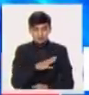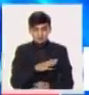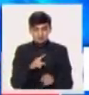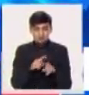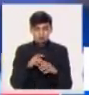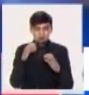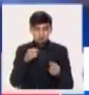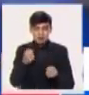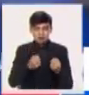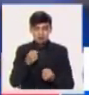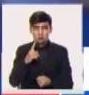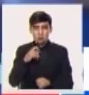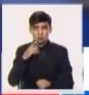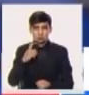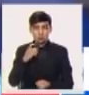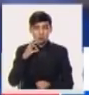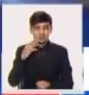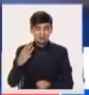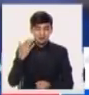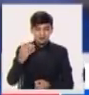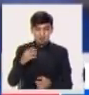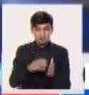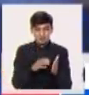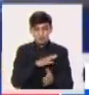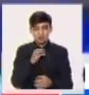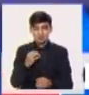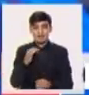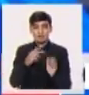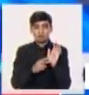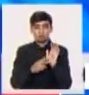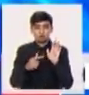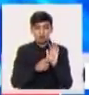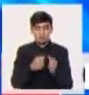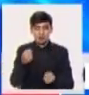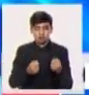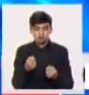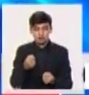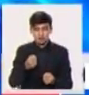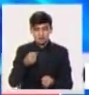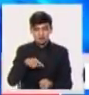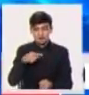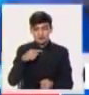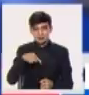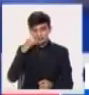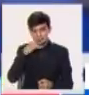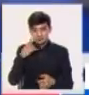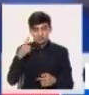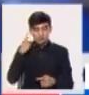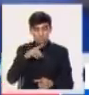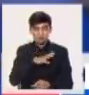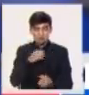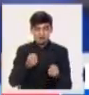В настоящий момент заключены договора на поставку 807 автомашин скорой помощи отечественного производства. Также отрабатывается